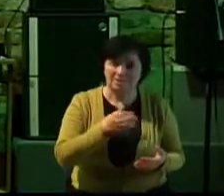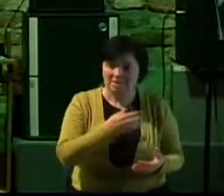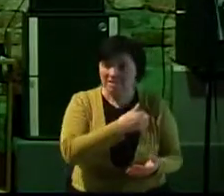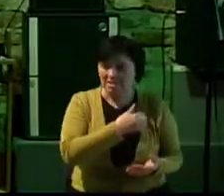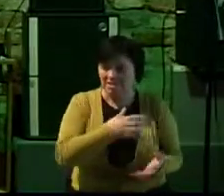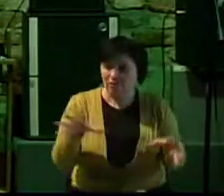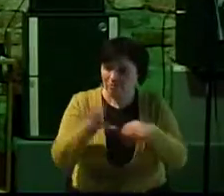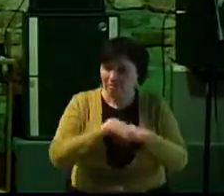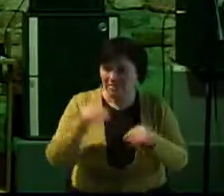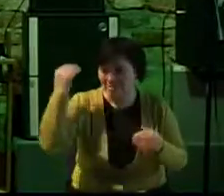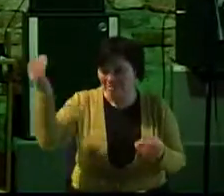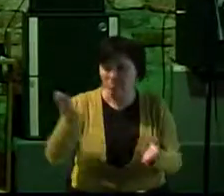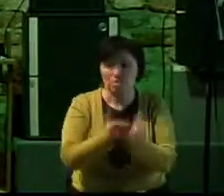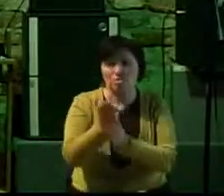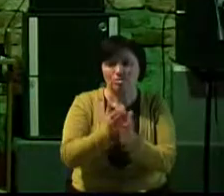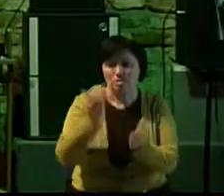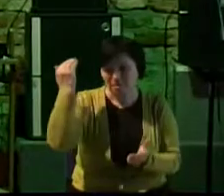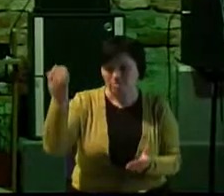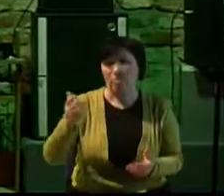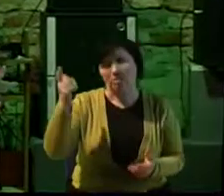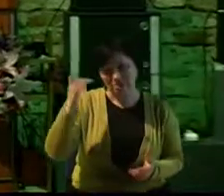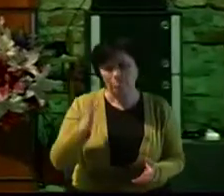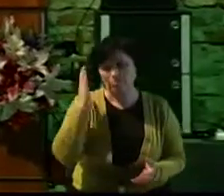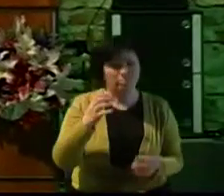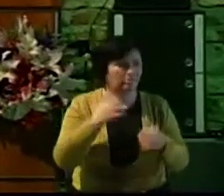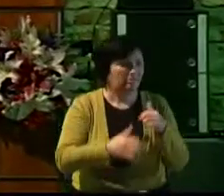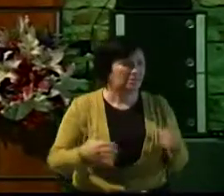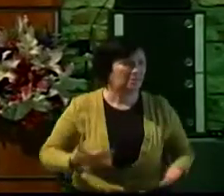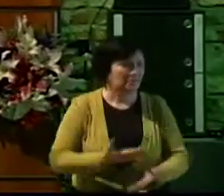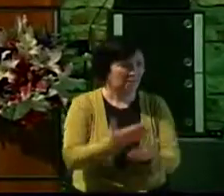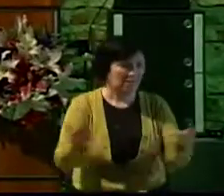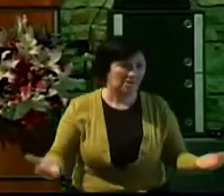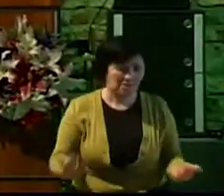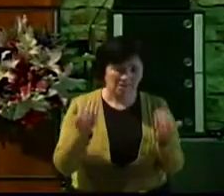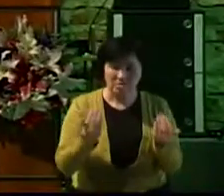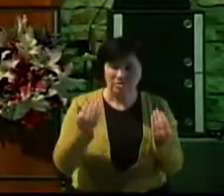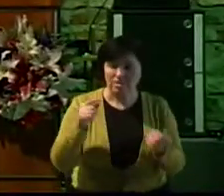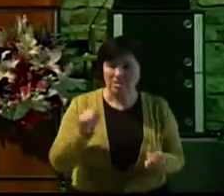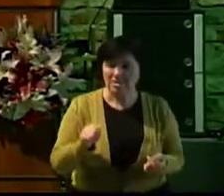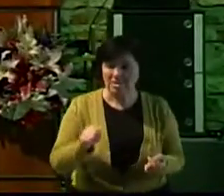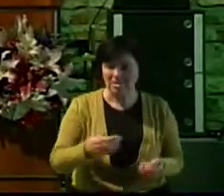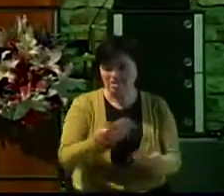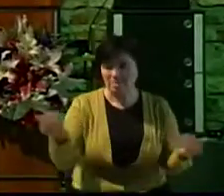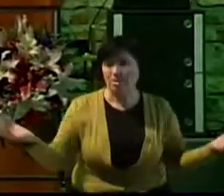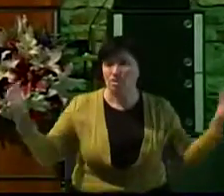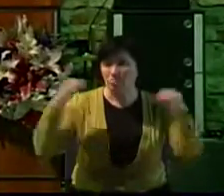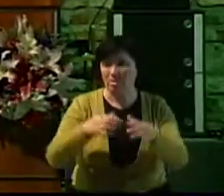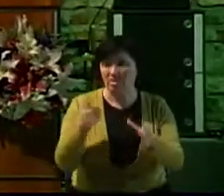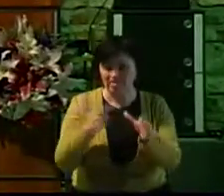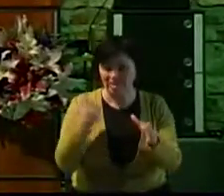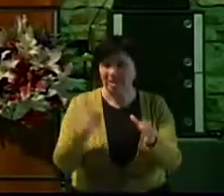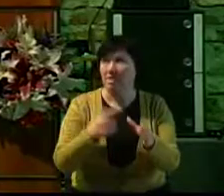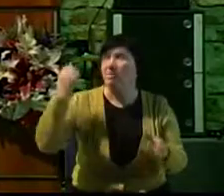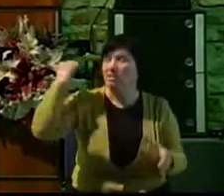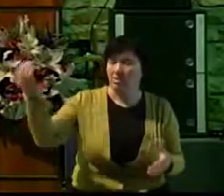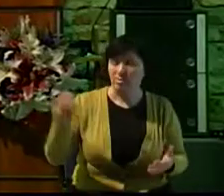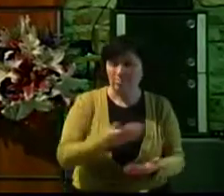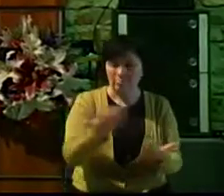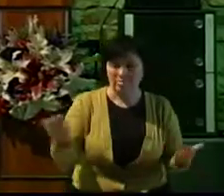молиться, соглашаться ходатайствовать. И когда мы не видим тот ответ, который бы мы хотели, это не значит, что нам